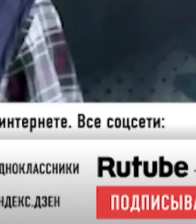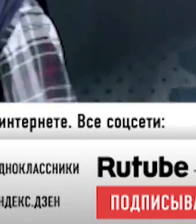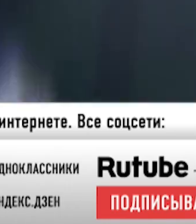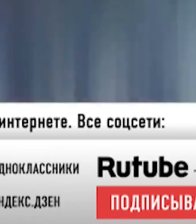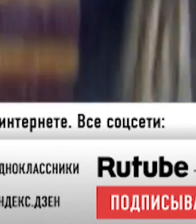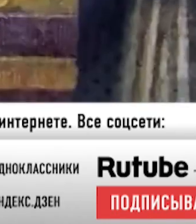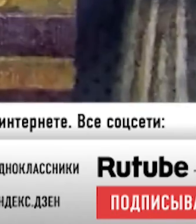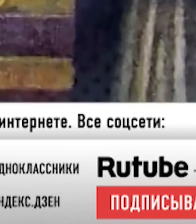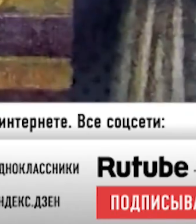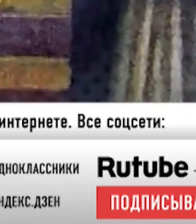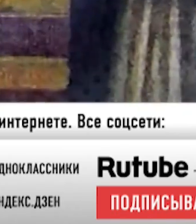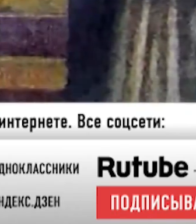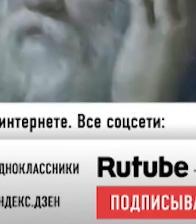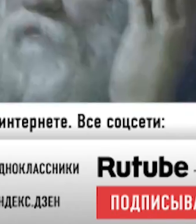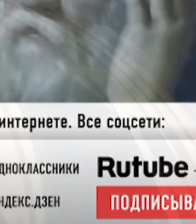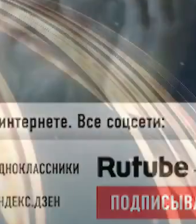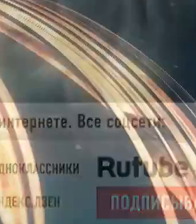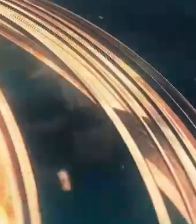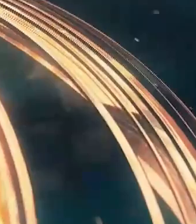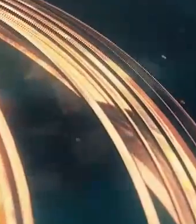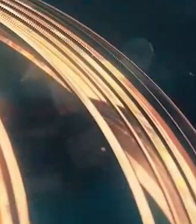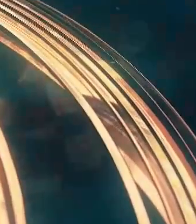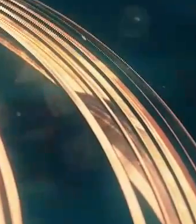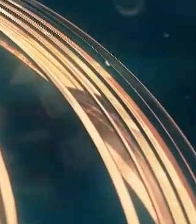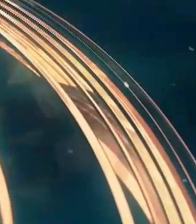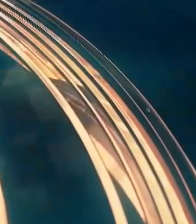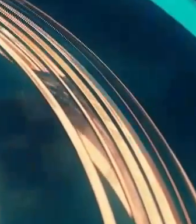времена Коперника, ни во времена Галилея.